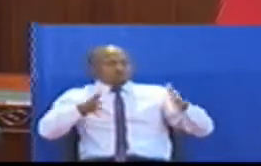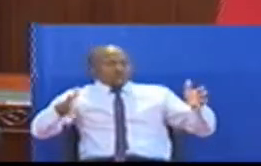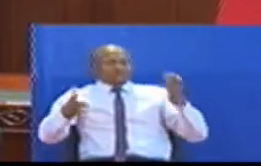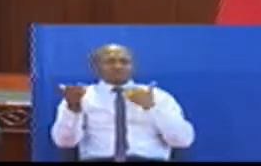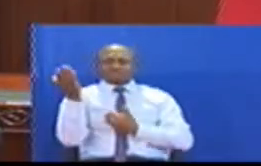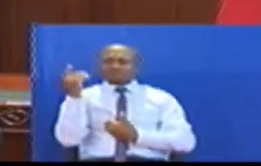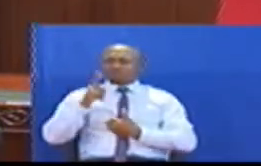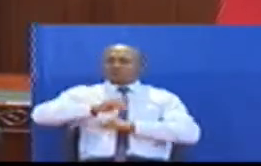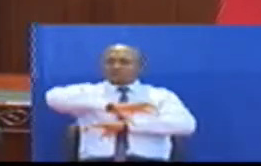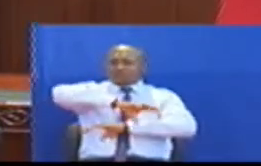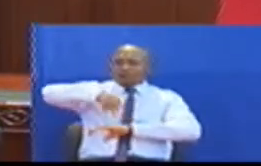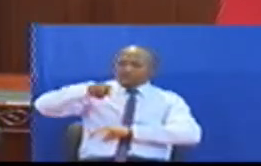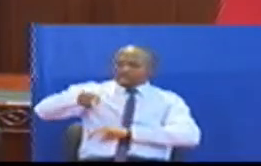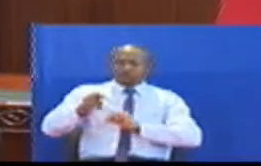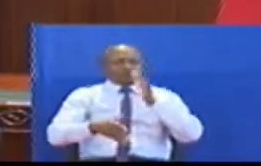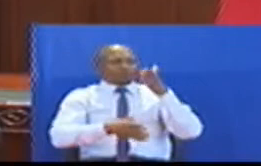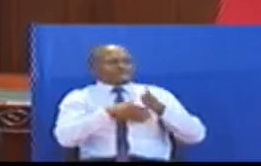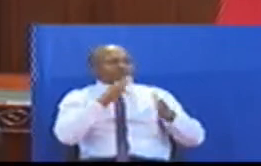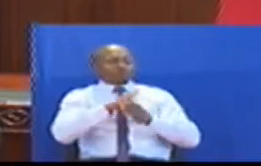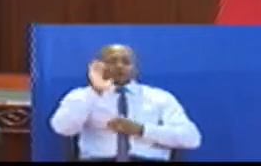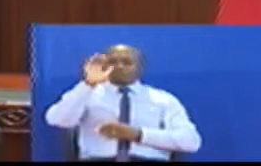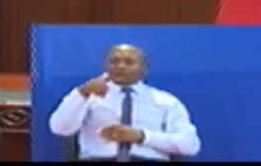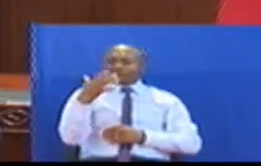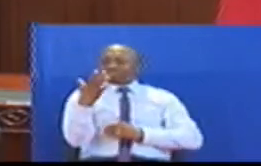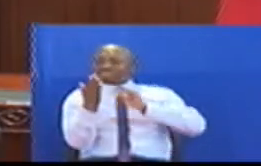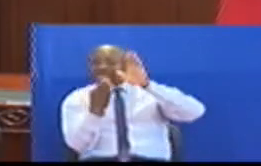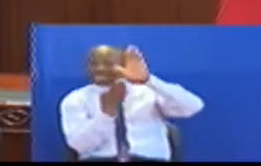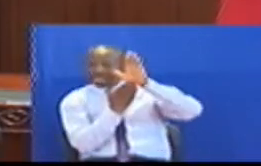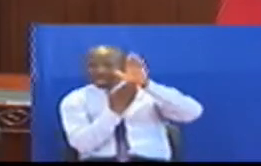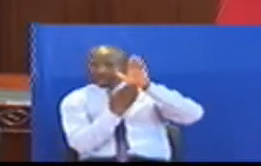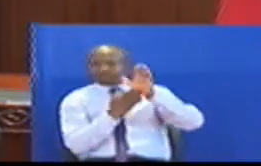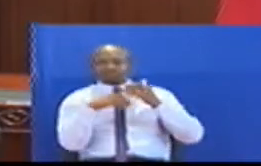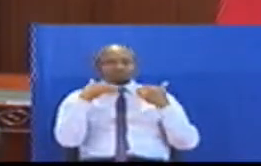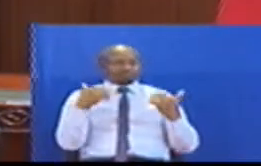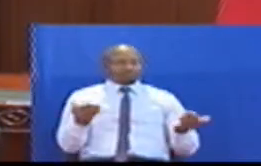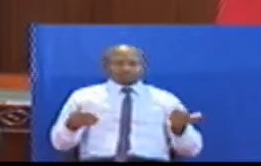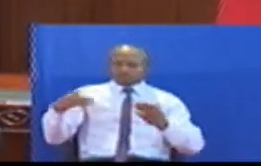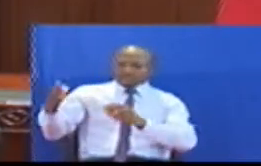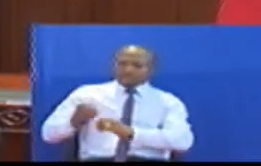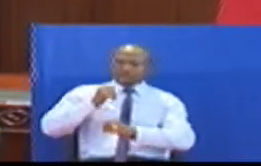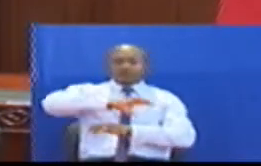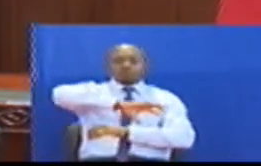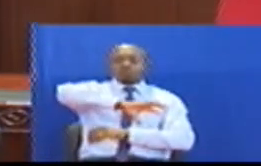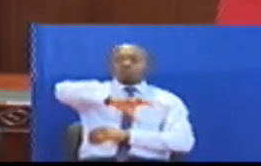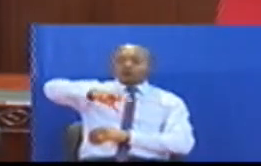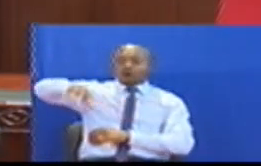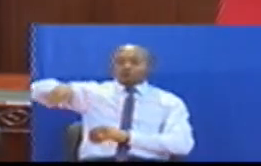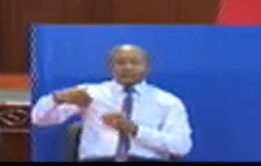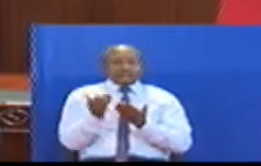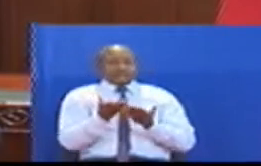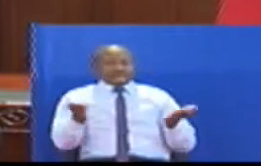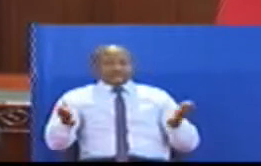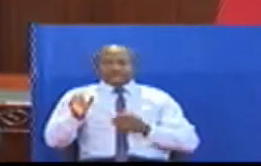ambalo lilijengwa mwaka 59. Kwa mara ya kwanza tumepata bwawa lingine la